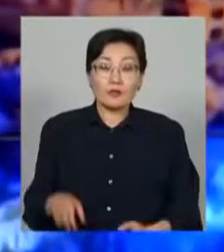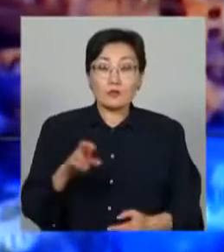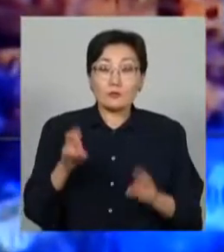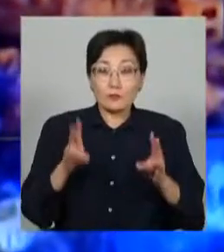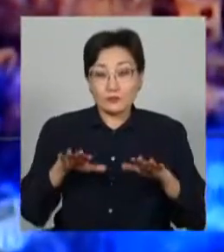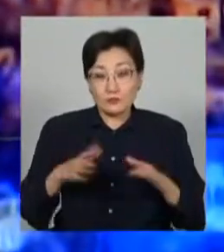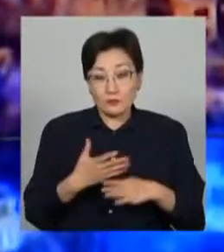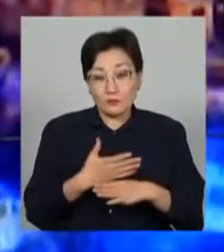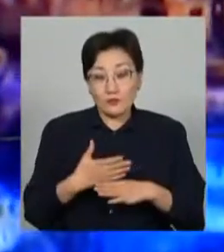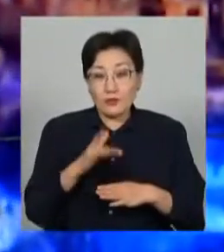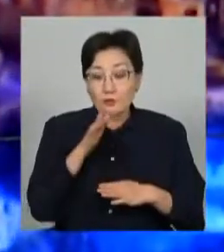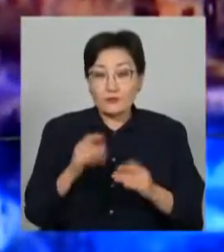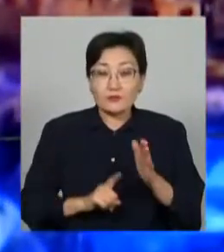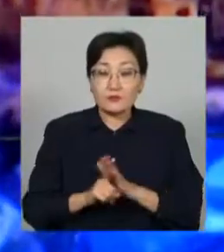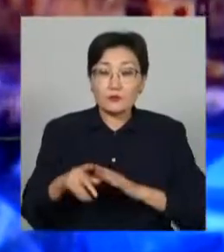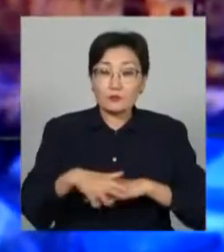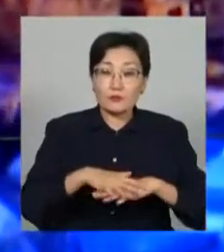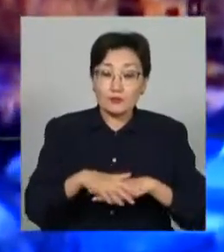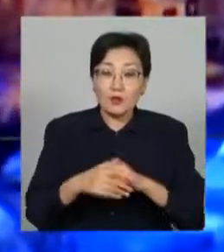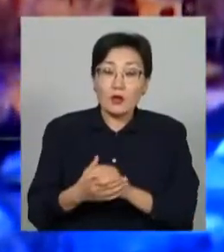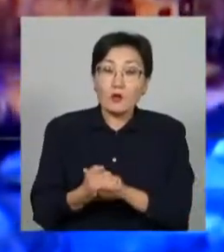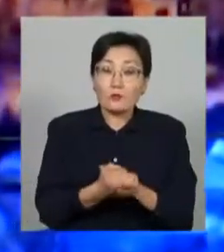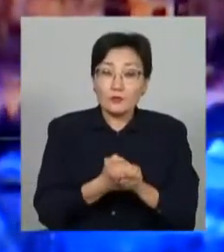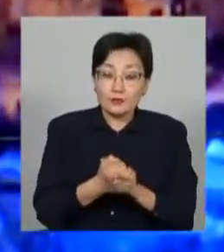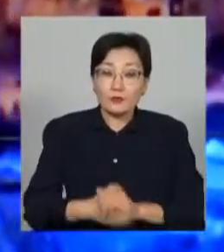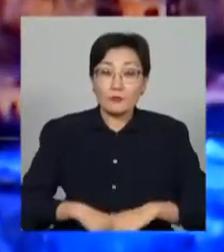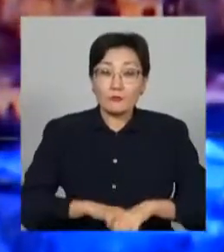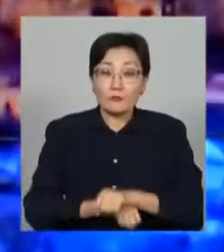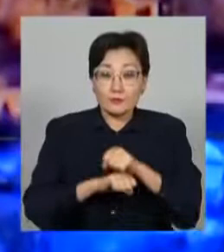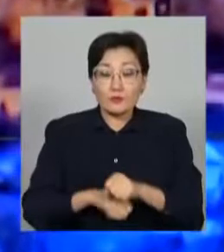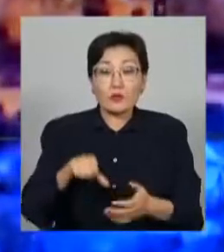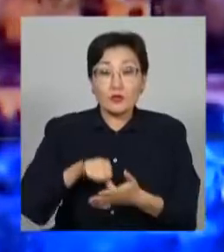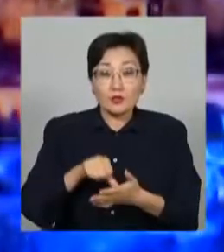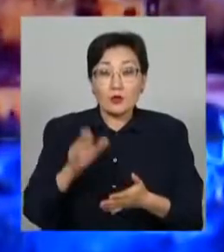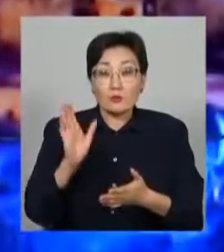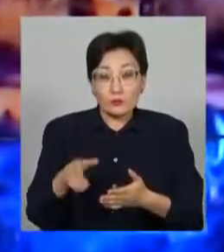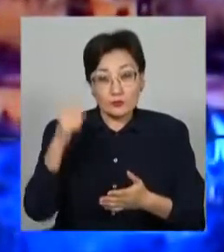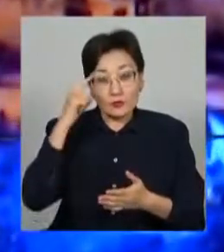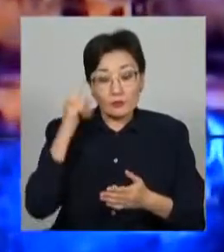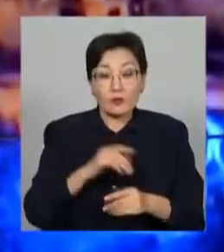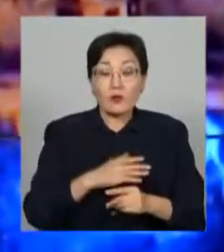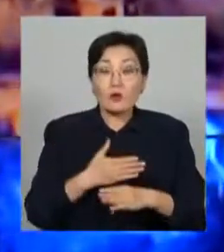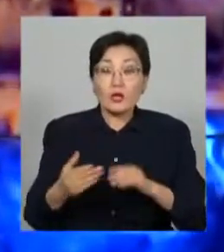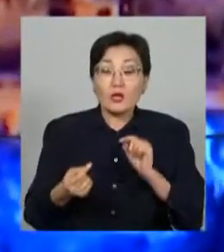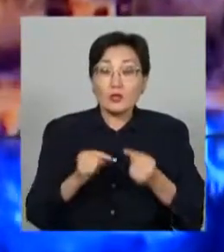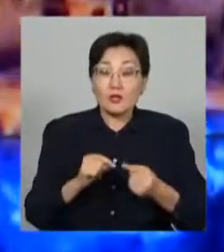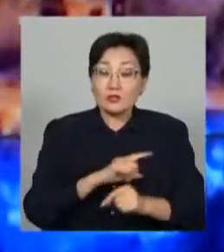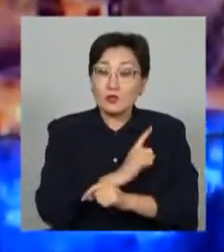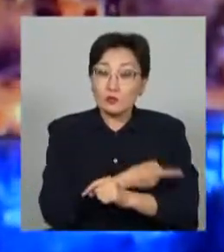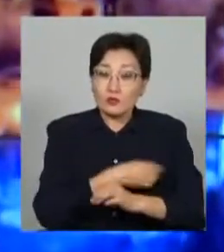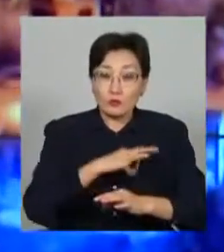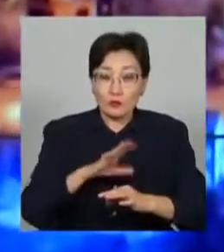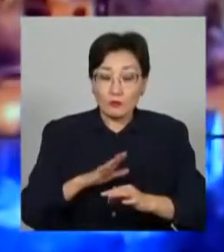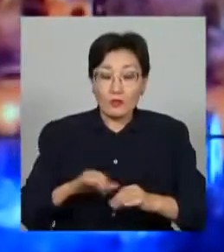қаңтардағы оқиға кезінде әуелі жұртшылық бейбіт митингке шыққан. Оларға қарсы күш қолданылған жоқ. Келесі лекпен олардың орнына жай ғана бұзақылық